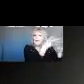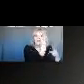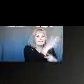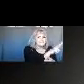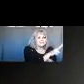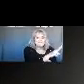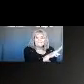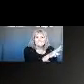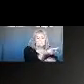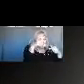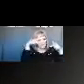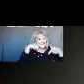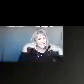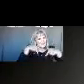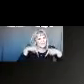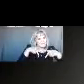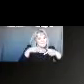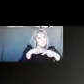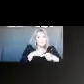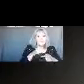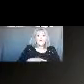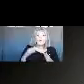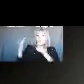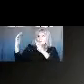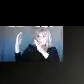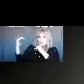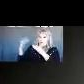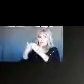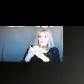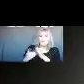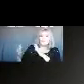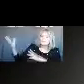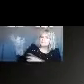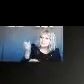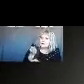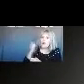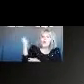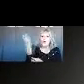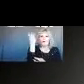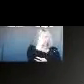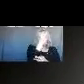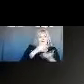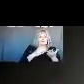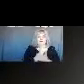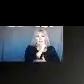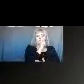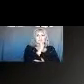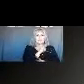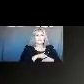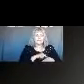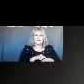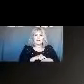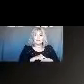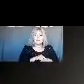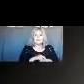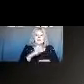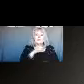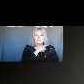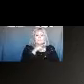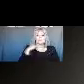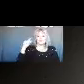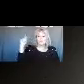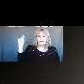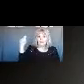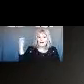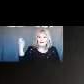plek sal kry as hier nie. Ons hoop jy kon die week saamreis deur jou persoonlike stilte tyd, die dagstukkies te luister wat Gerard